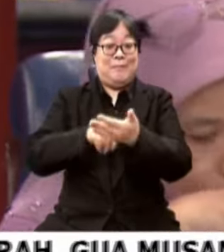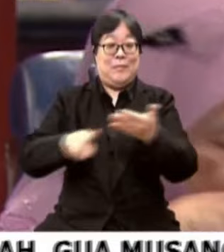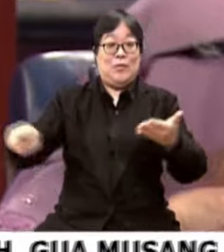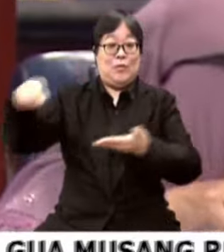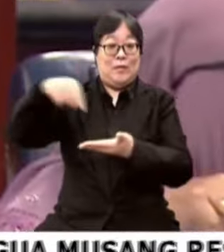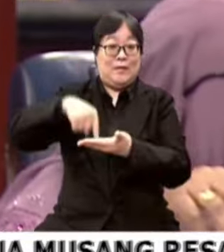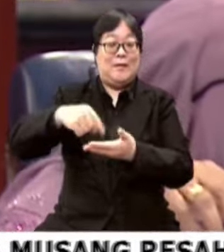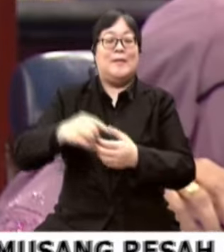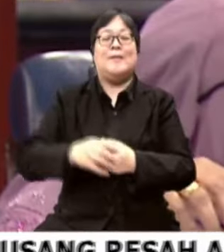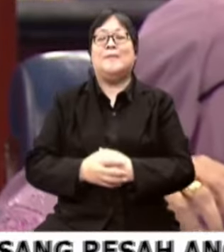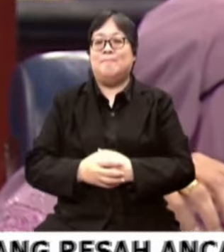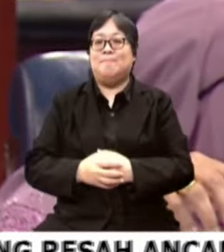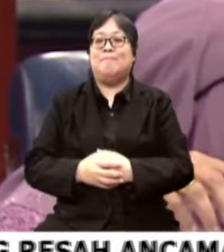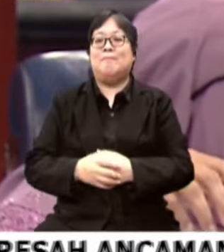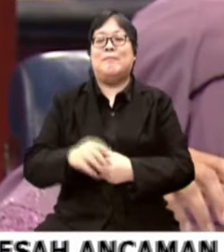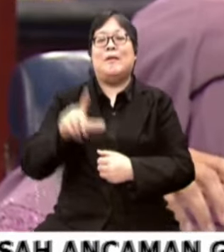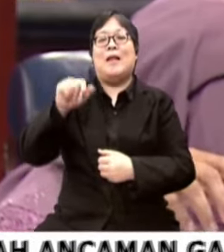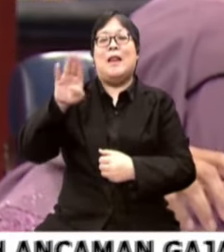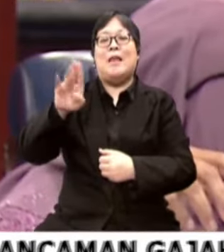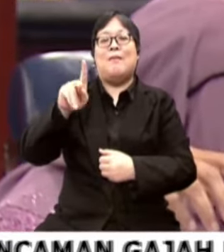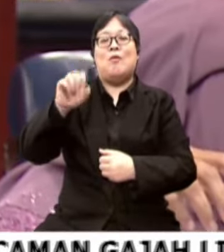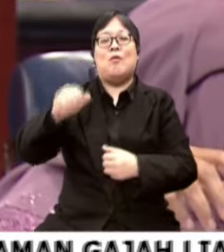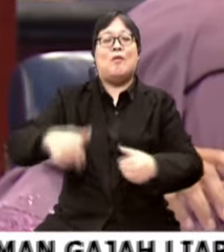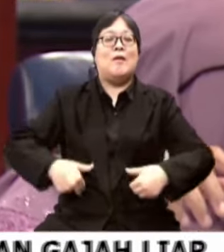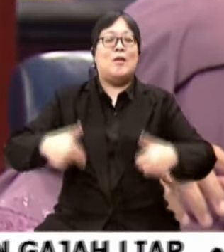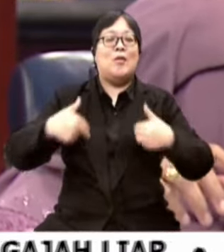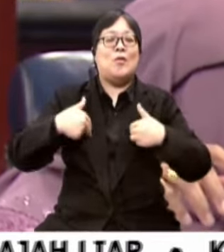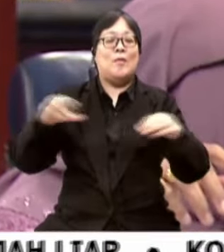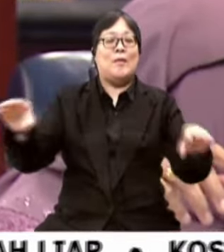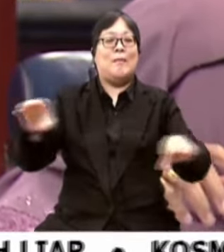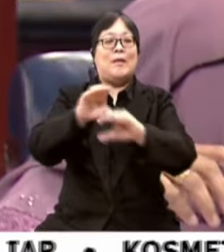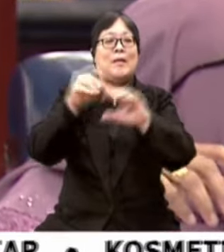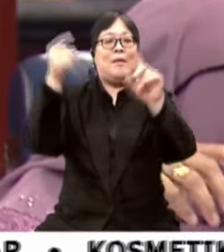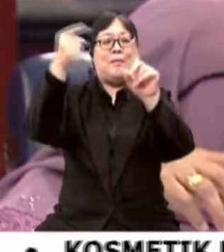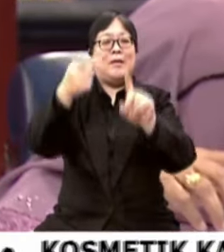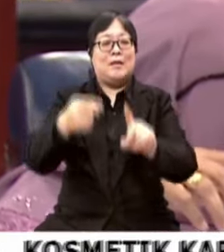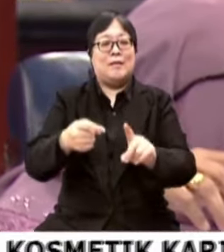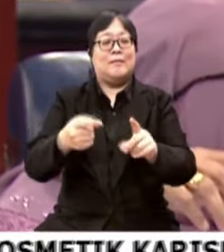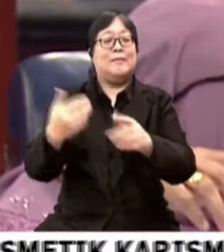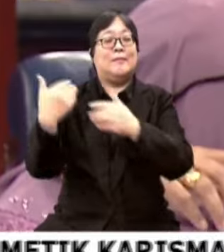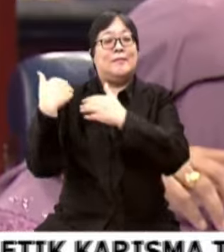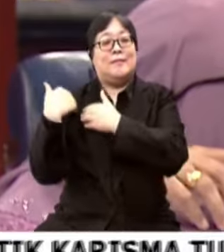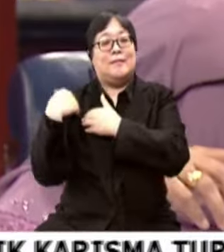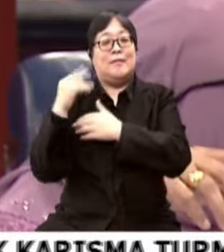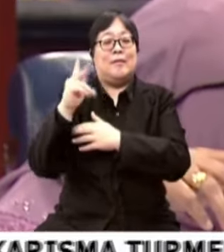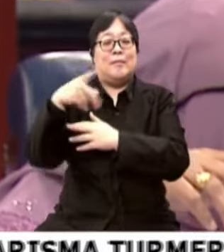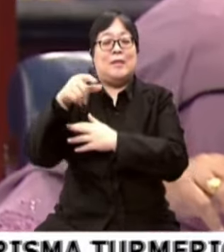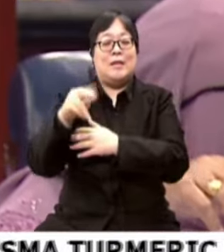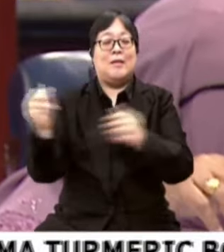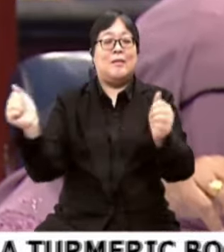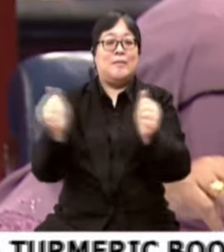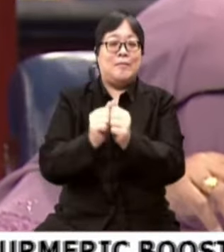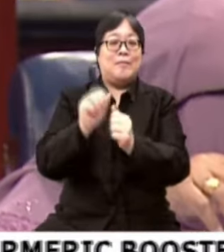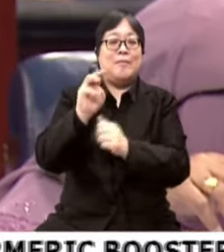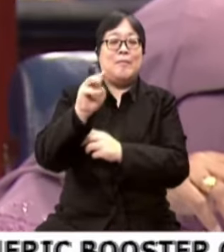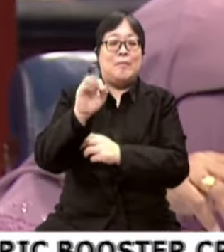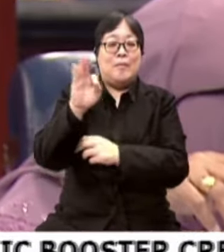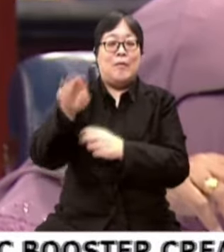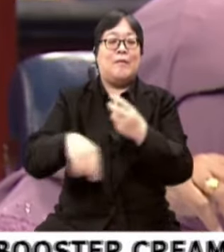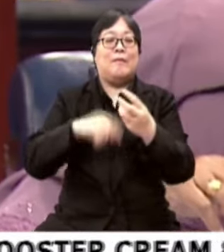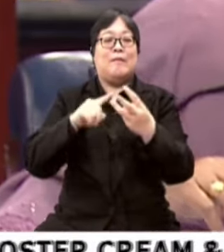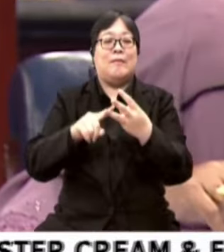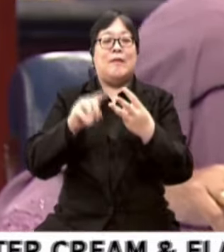sedang berlangsung magmal kosan hidup subsidi besarsa yang dikendalikan oleh pdn bersama kementerian keuangan dan